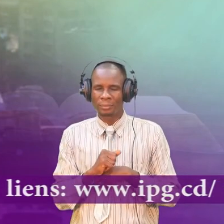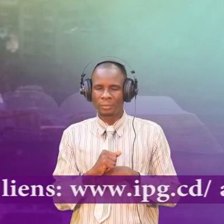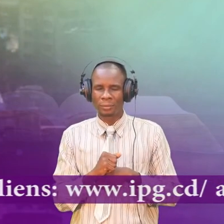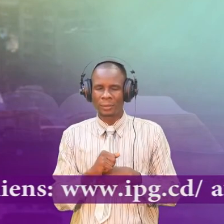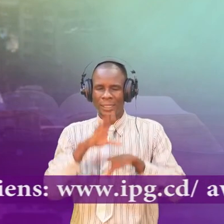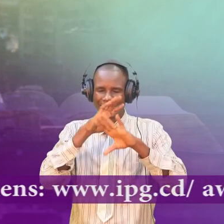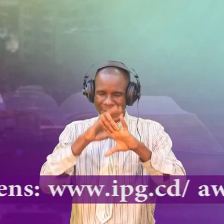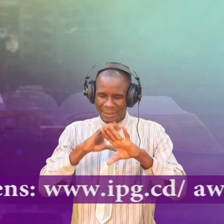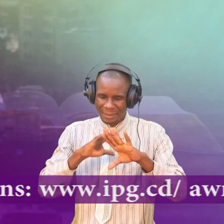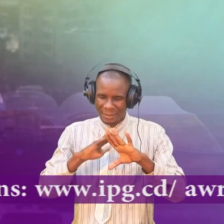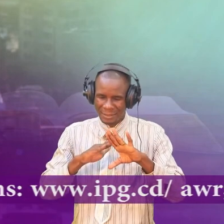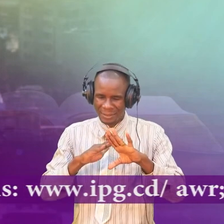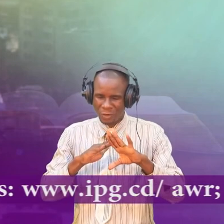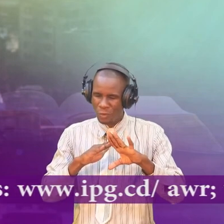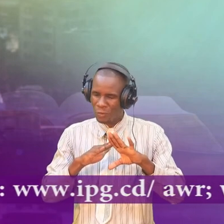Bwana,